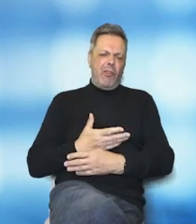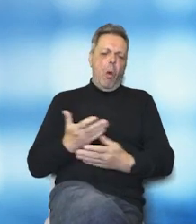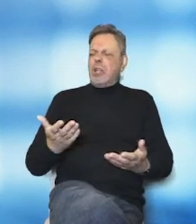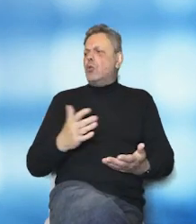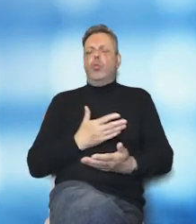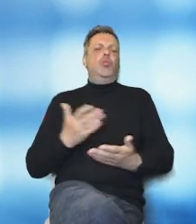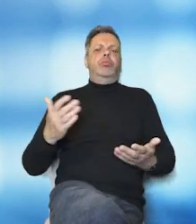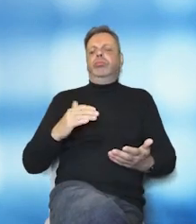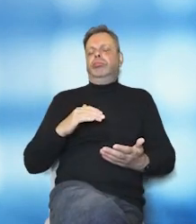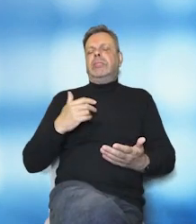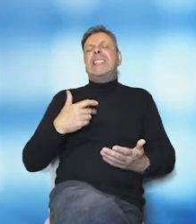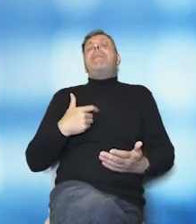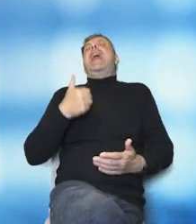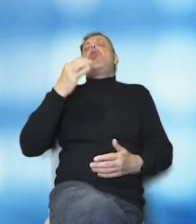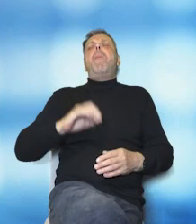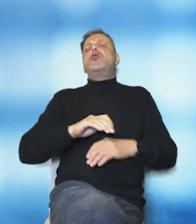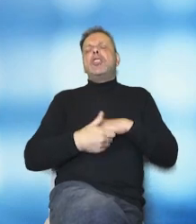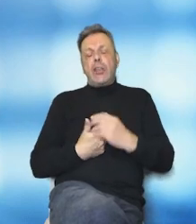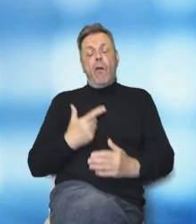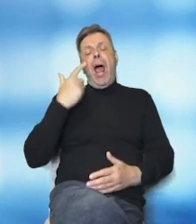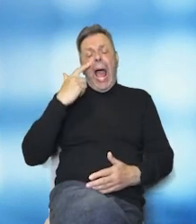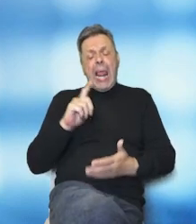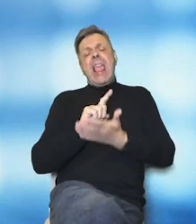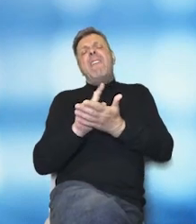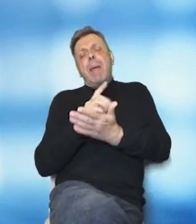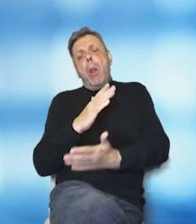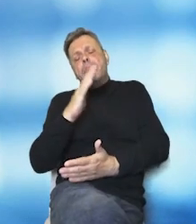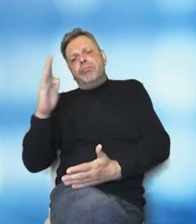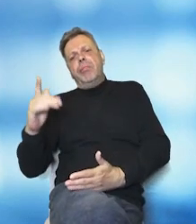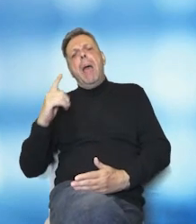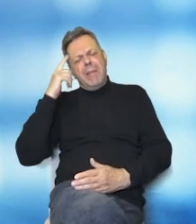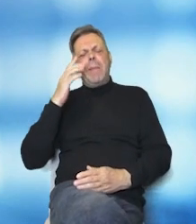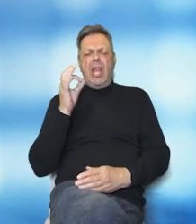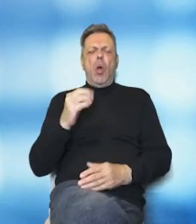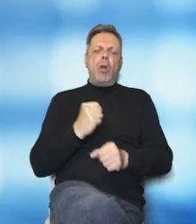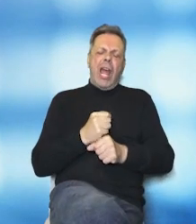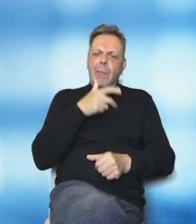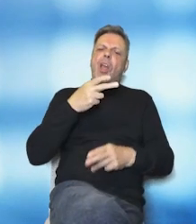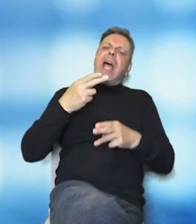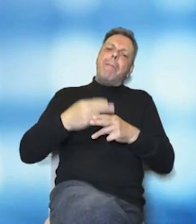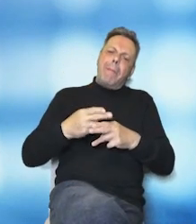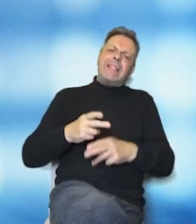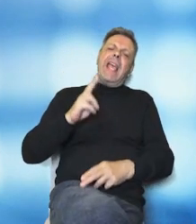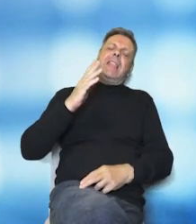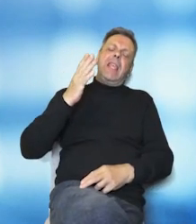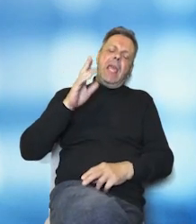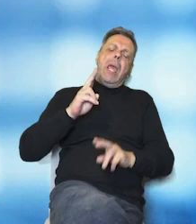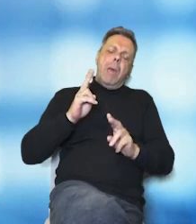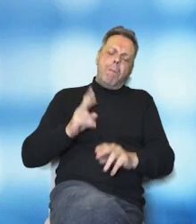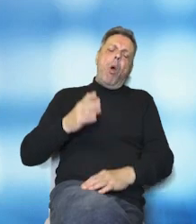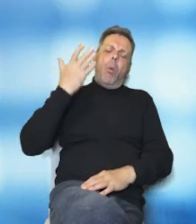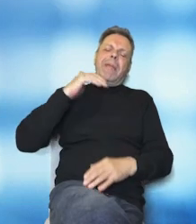nisam 100% zadovoljna, ali tokom vremena mislim da to dobro odradimo i da pacijenti mogu biti zadovoljni s našim